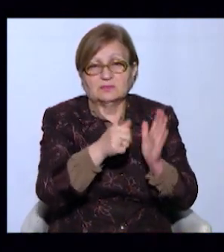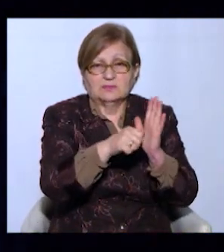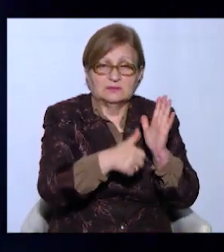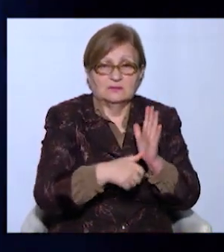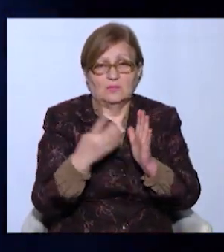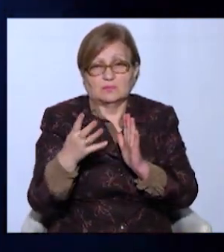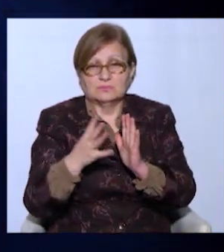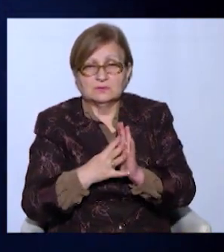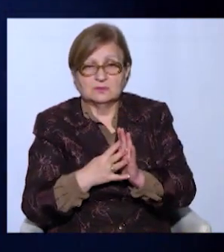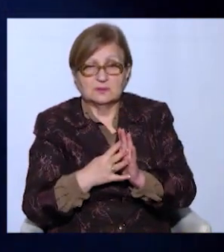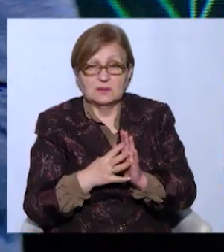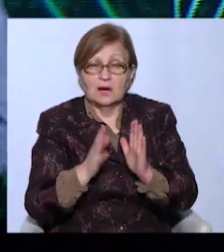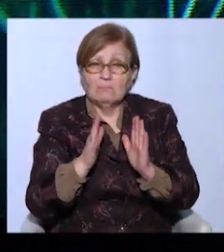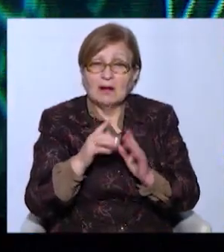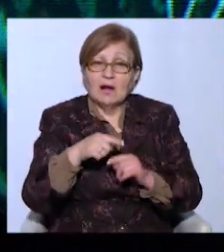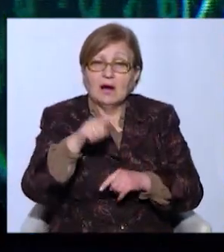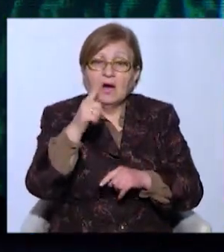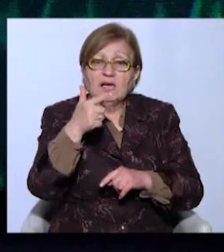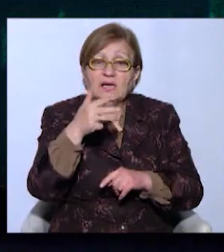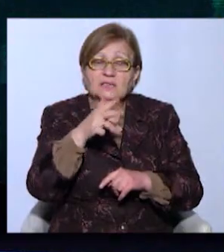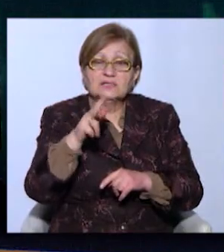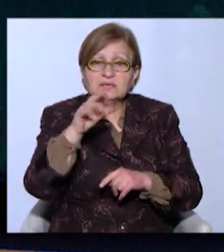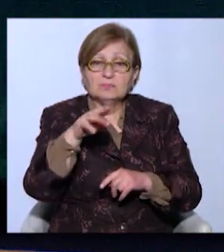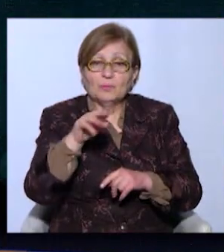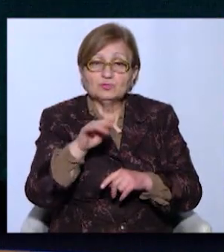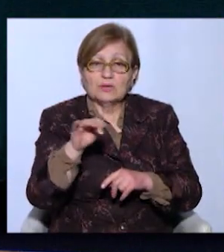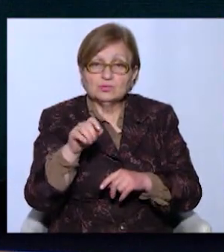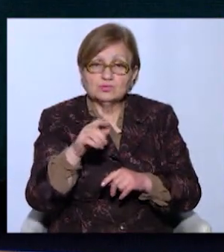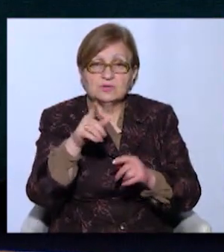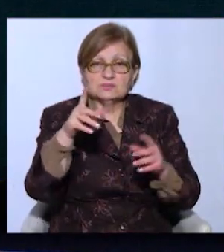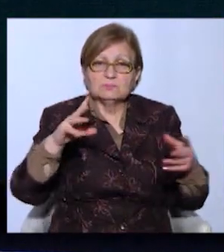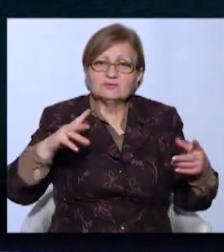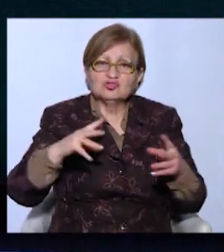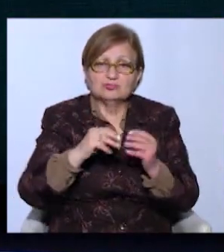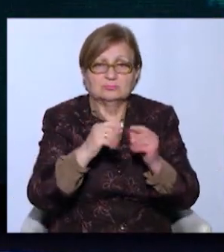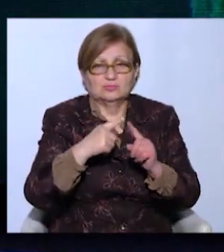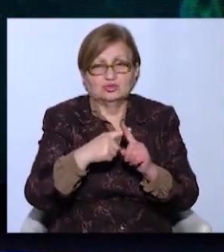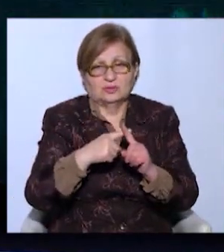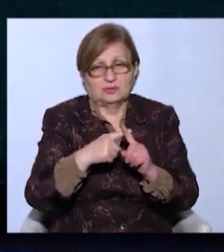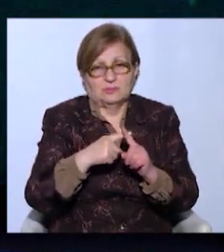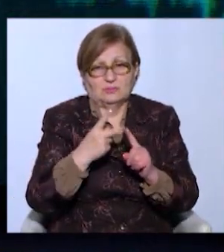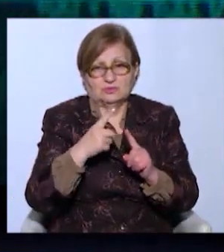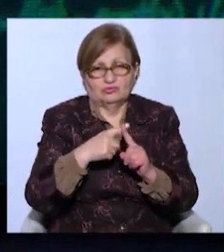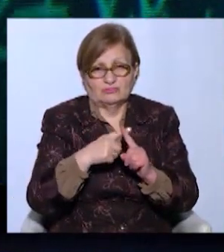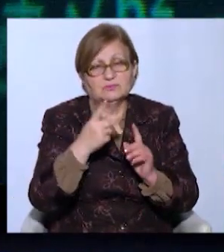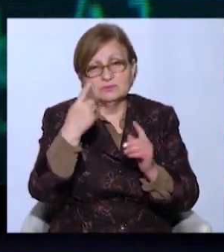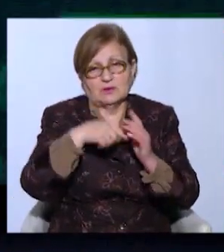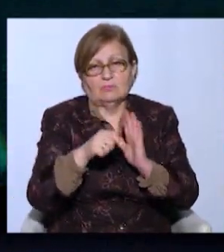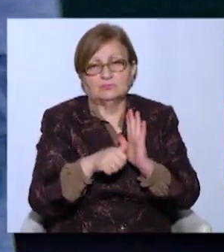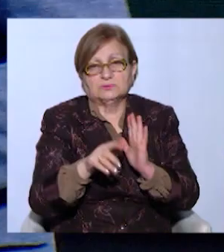ხოლო ჰიპოტენუზა კი მათი შეკრებით მიიღება და გამოდის 65.